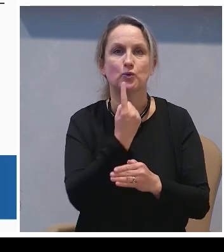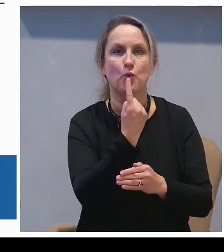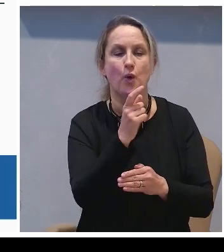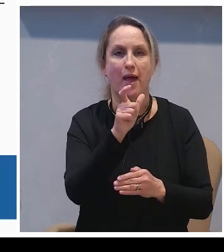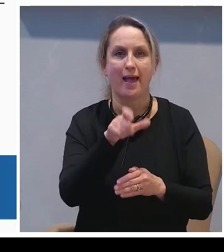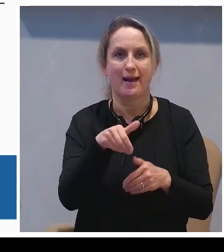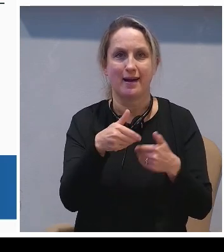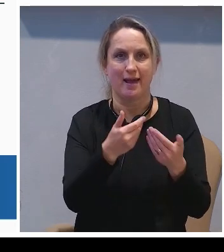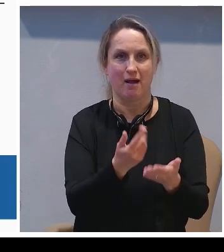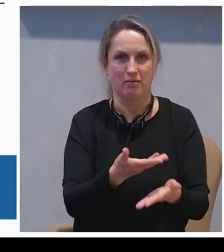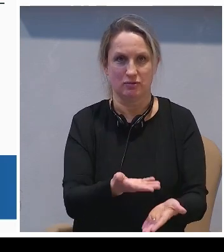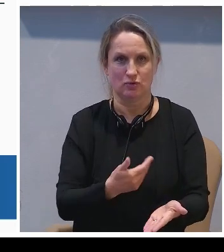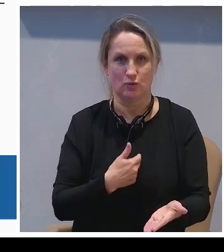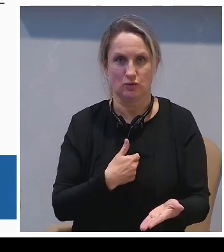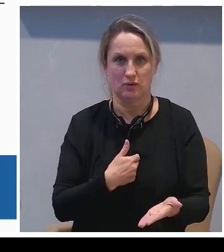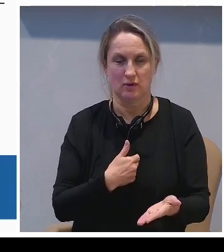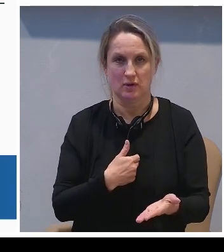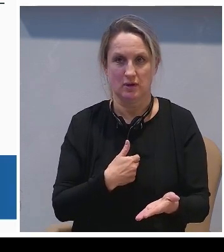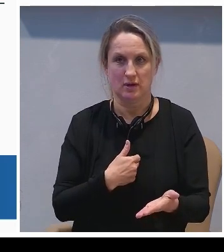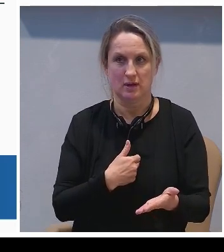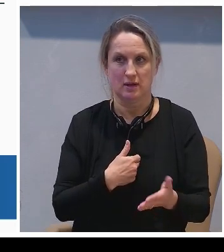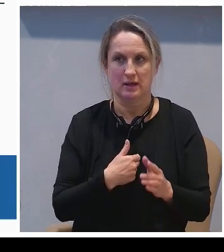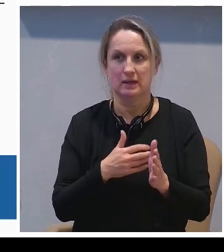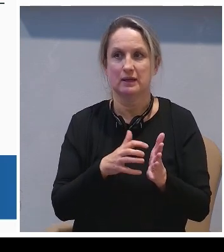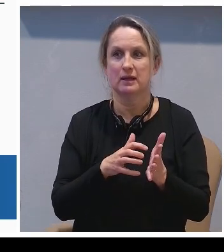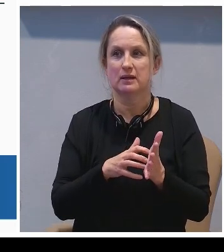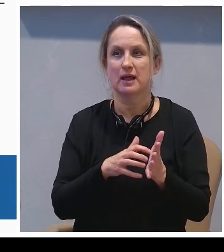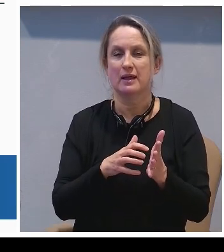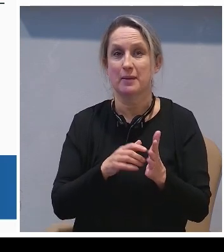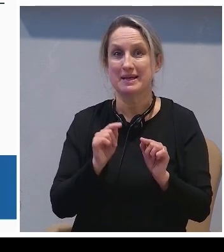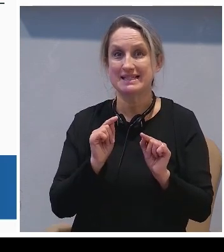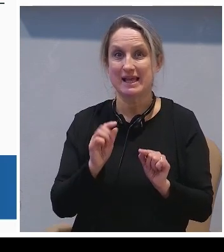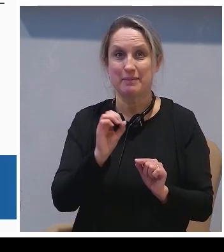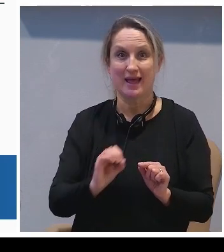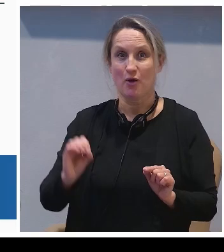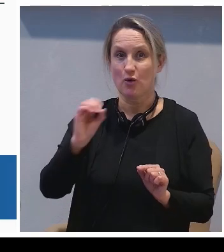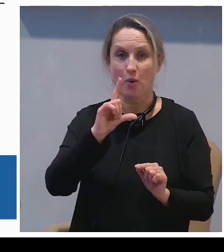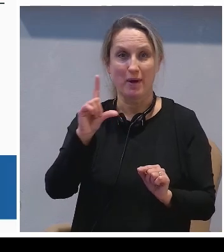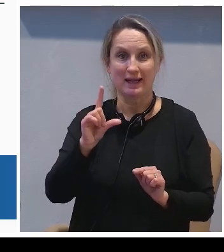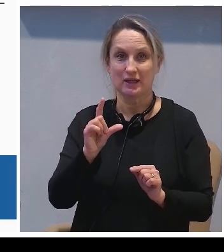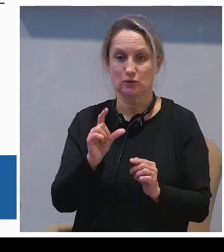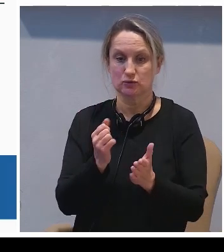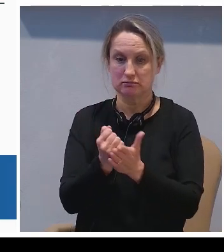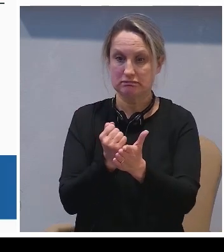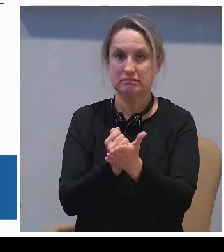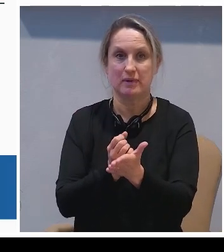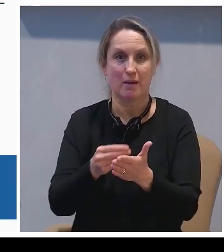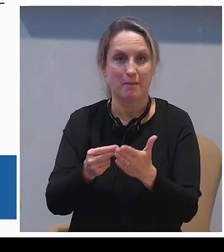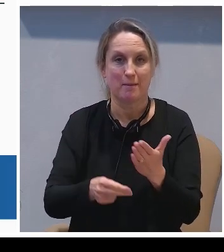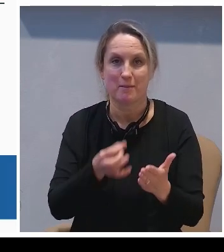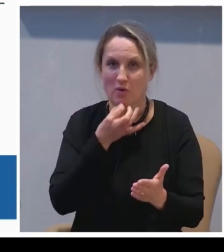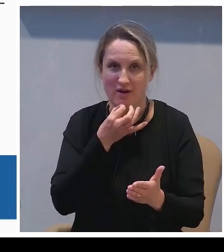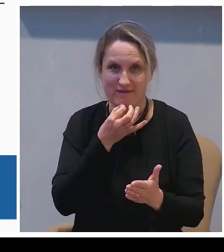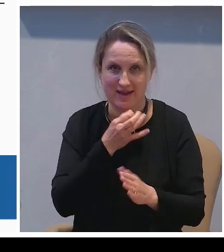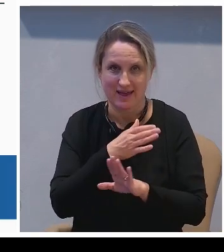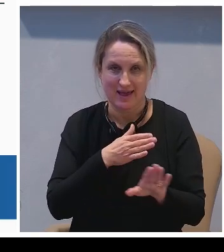patients, but so far, epiderlirsen, mida authorization ei ole has been Euroopa received Liidus only for veel heaks epipyrsen kiidetud. for exon Töötatakse